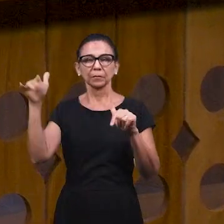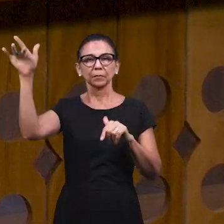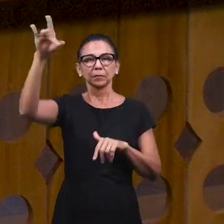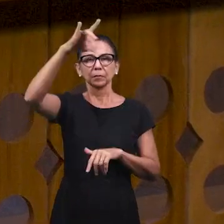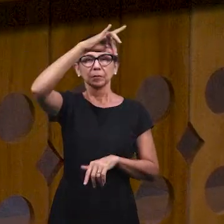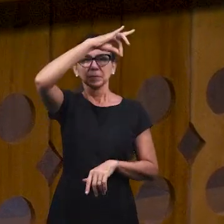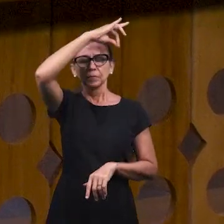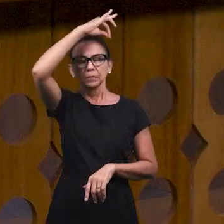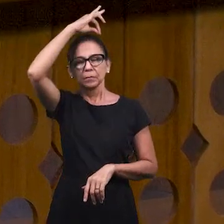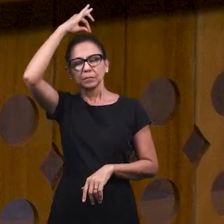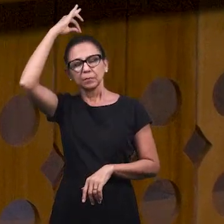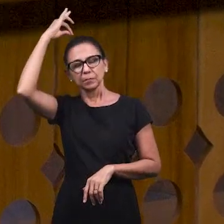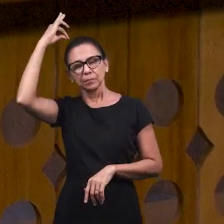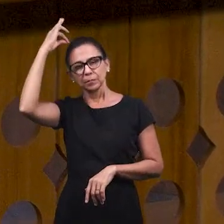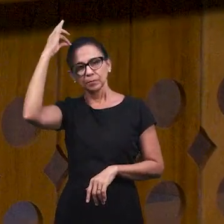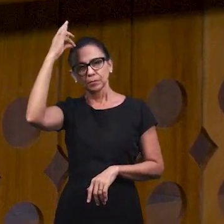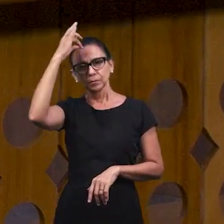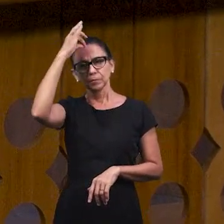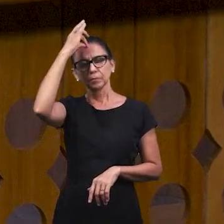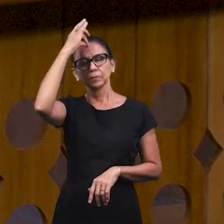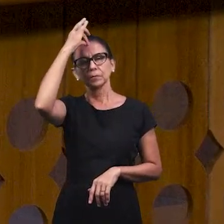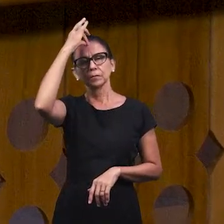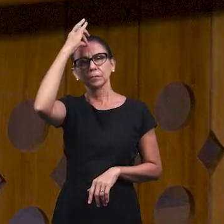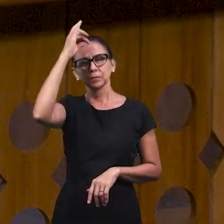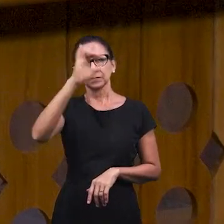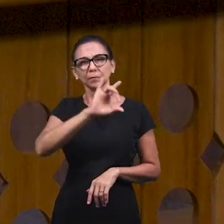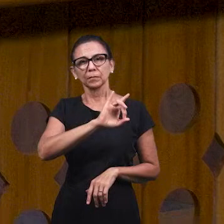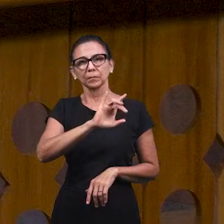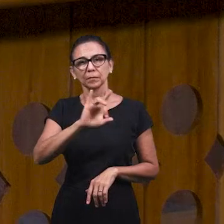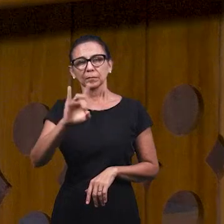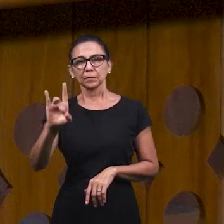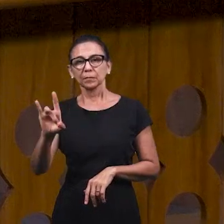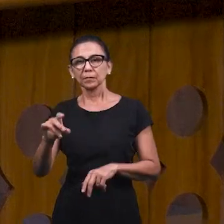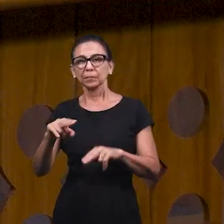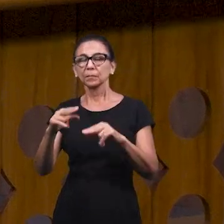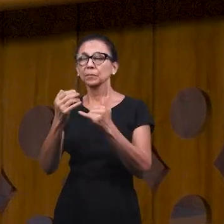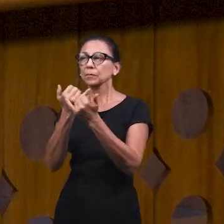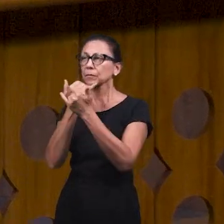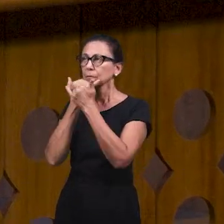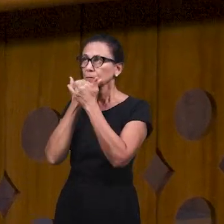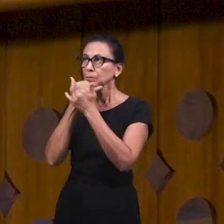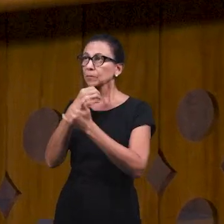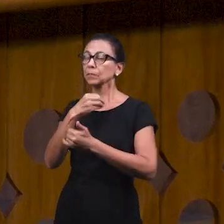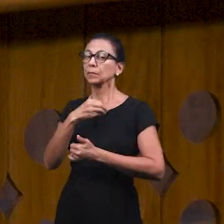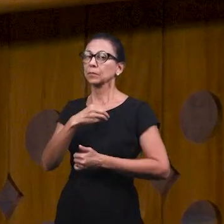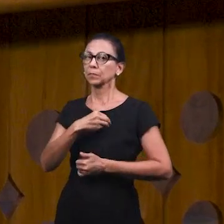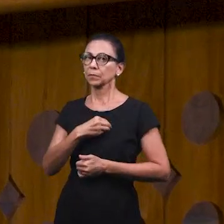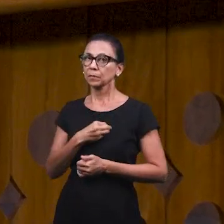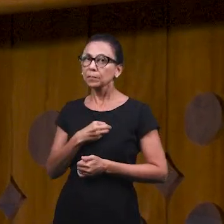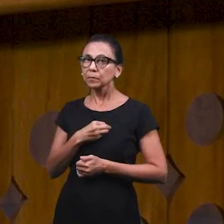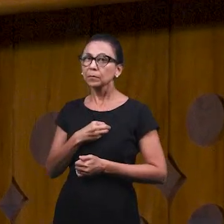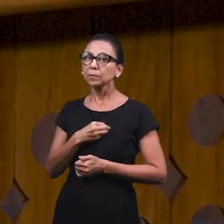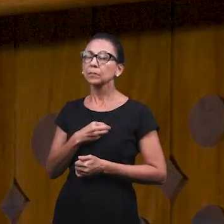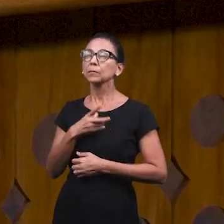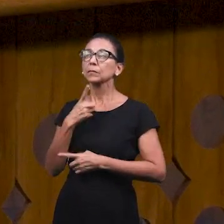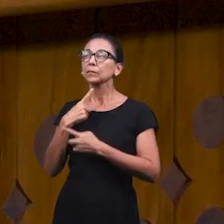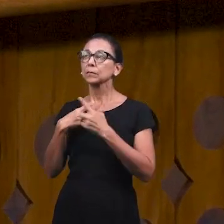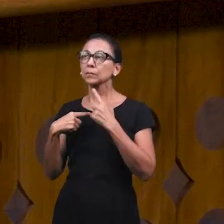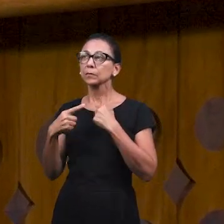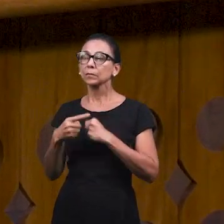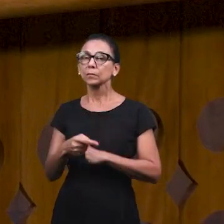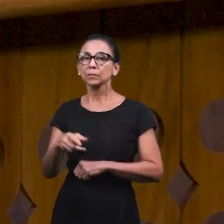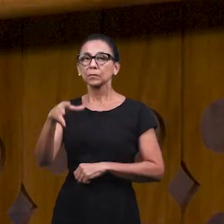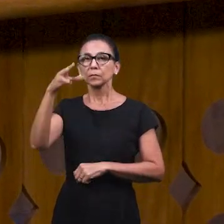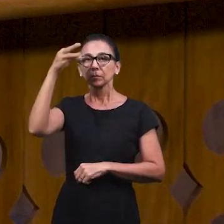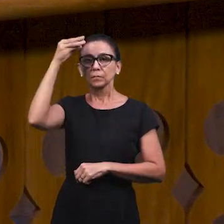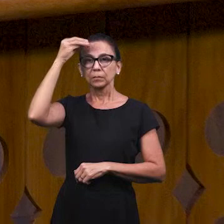Saint-Esprit sur nous, afin d'avoir nos péchés pardonnés et ainsi pouvoir nous mettre devant toi et recevoir ton enseignement,